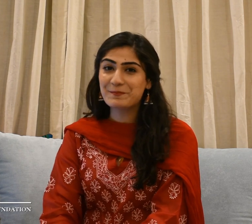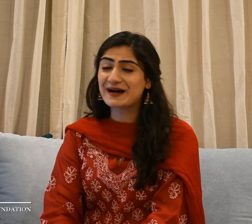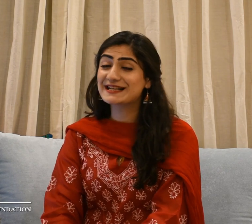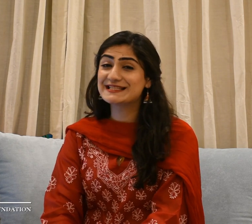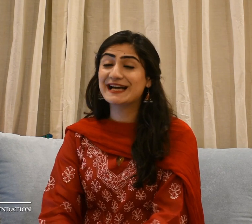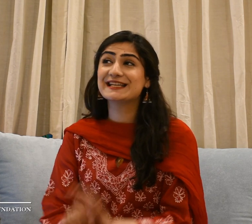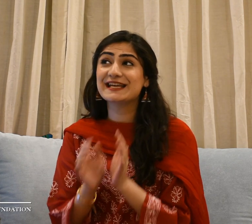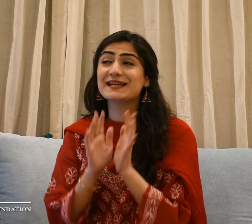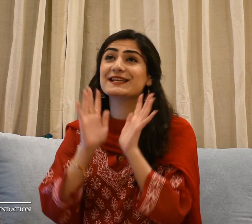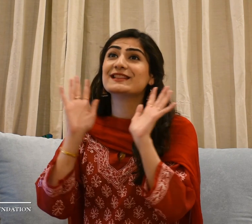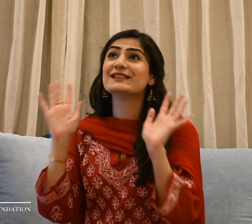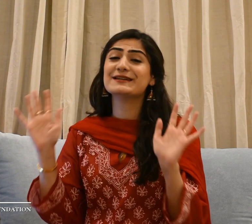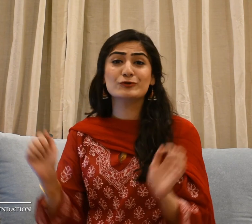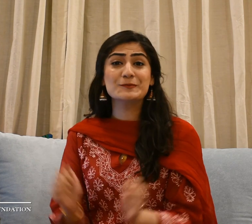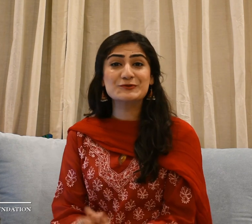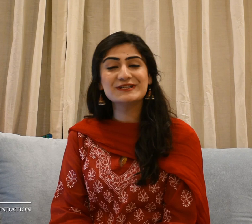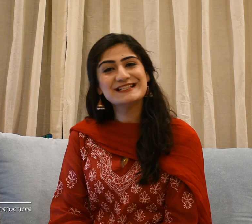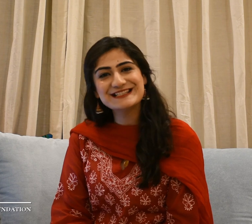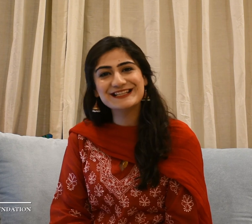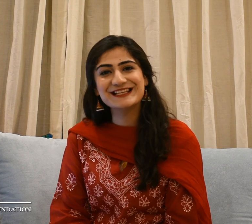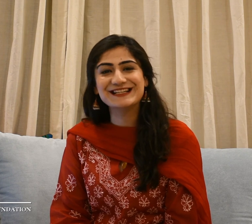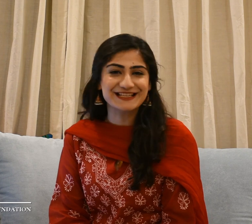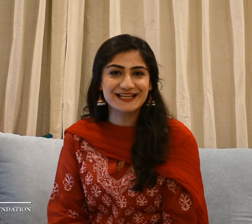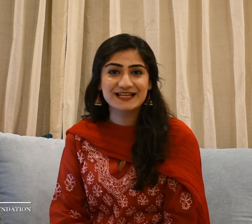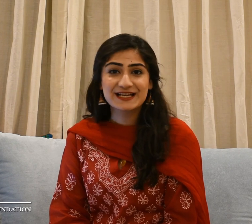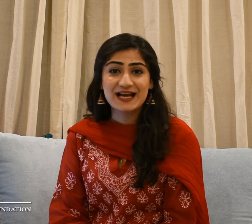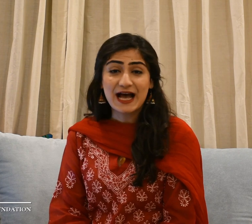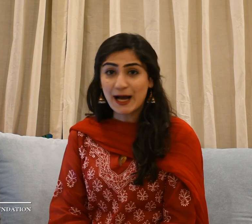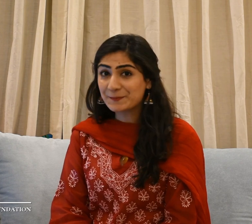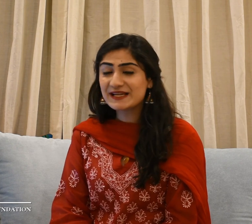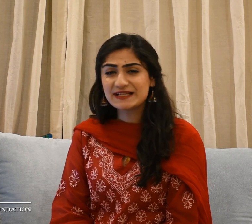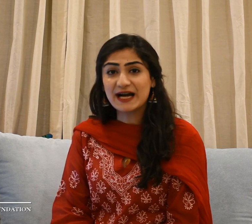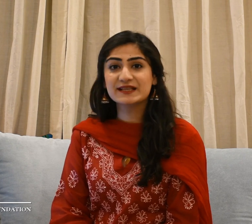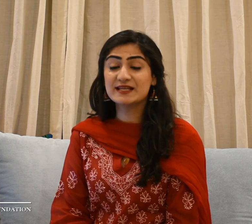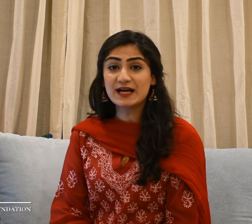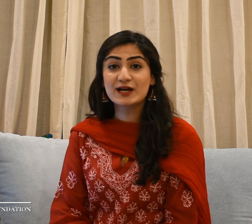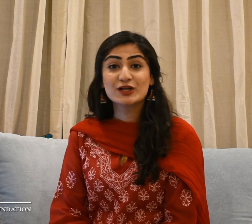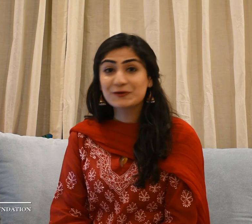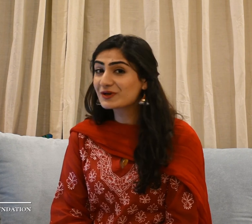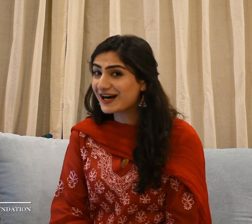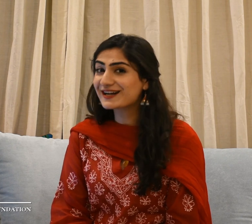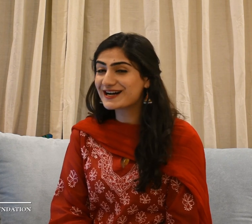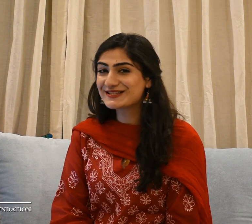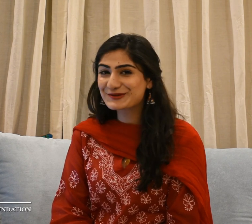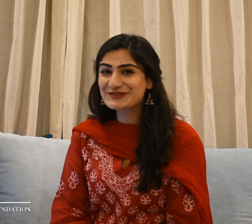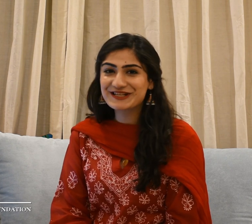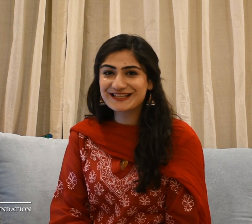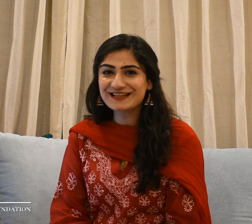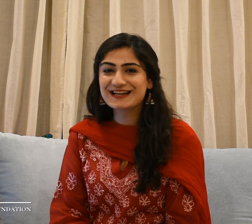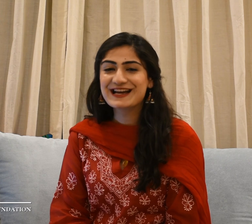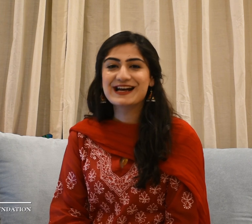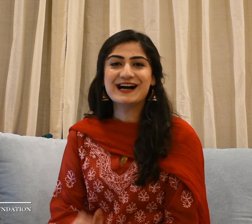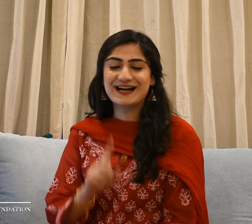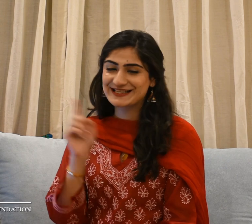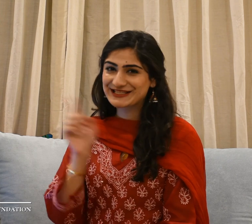टुक ने भी पाकिस्तान के कितने खूबसूरत हिस्से देख लिए। आपने याद किया कि वो कहां कहां से गुजरे